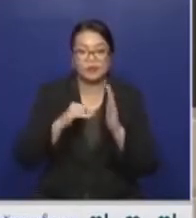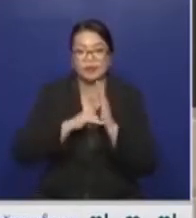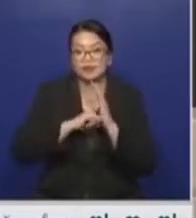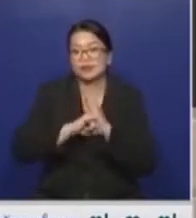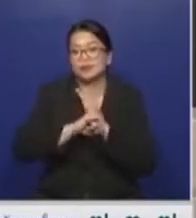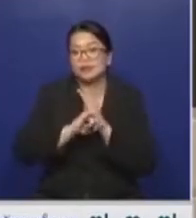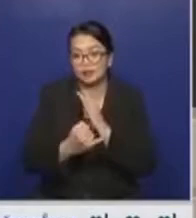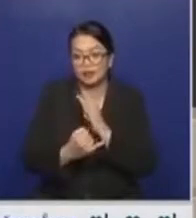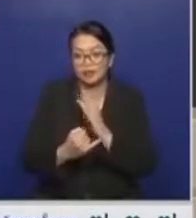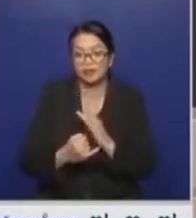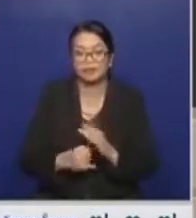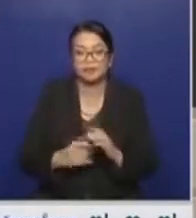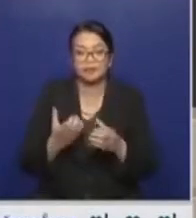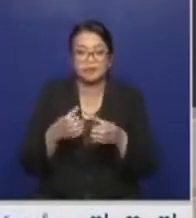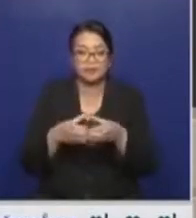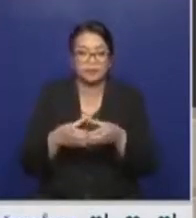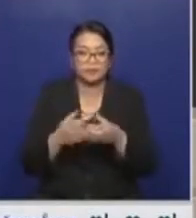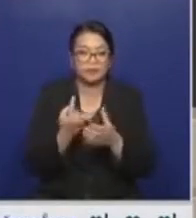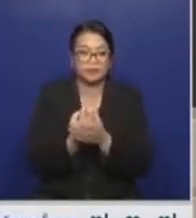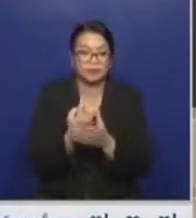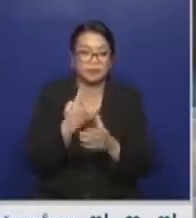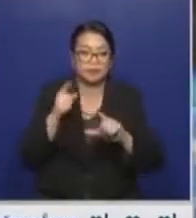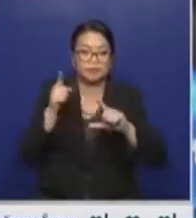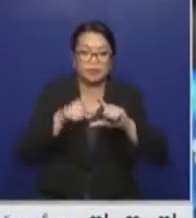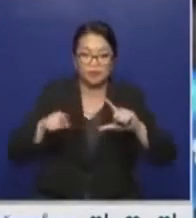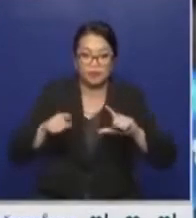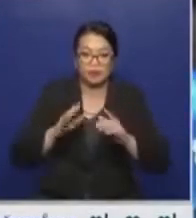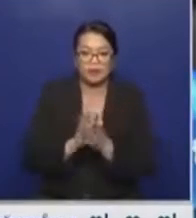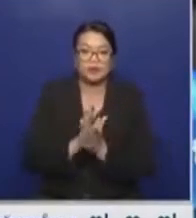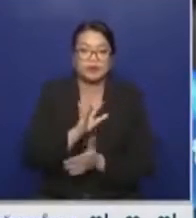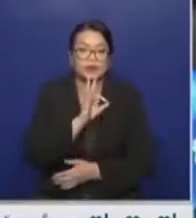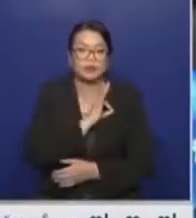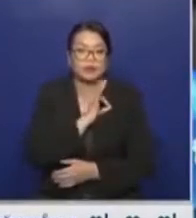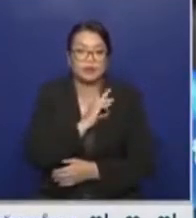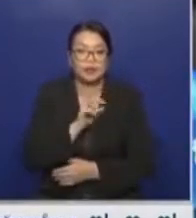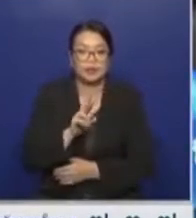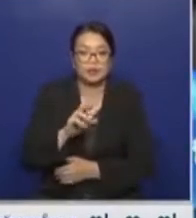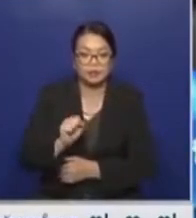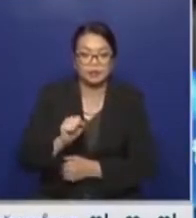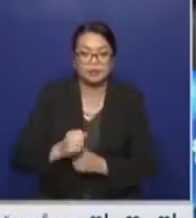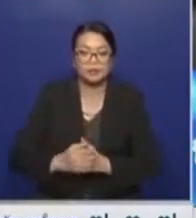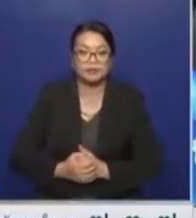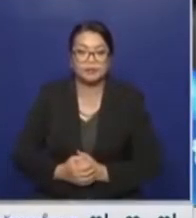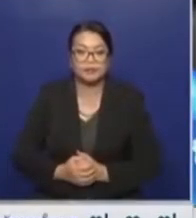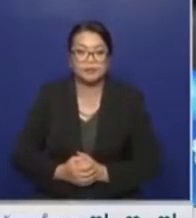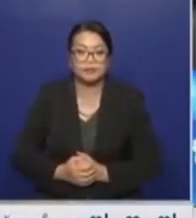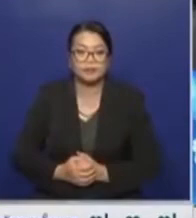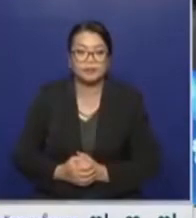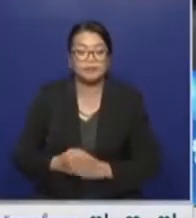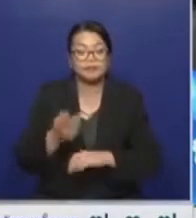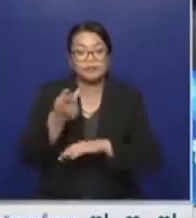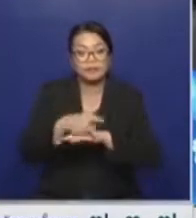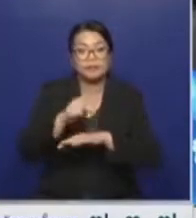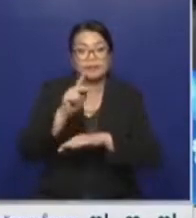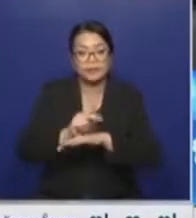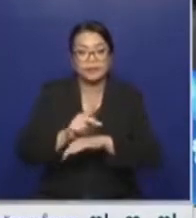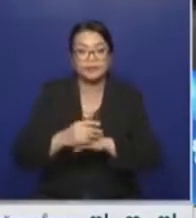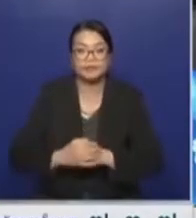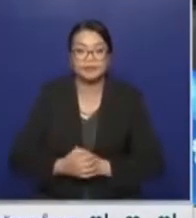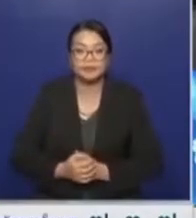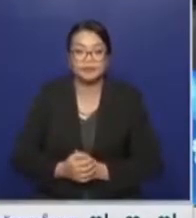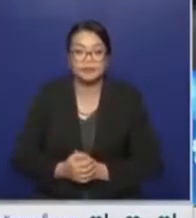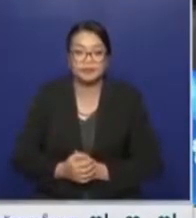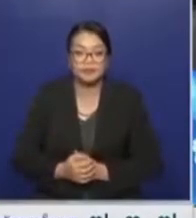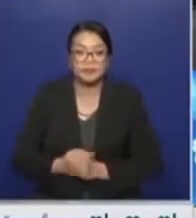3พรรคก้าวไกลในฐานะสมาชิกรัฐสภาค่ะท่านประธานคะจาก